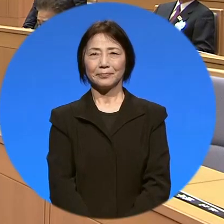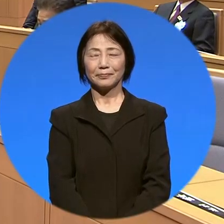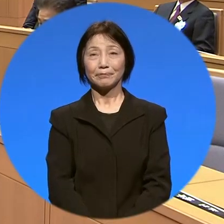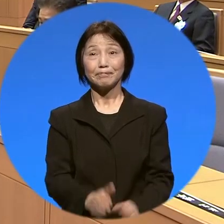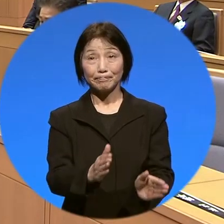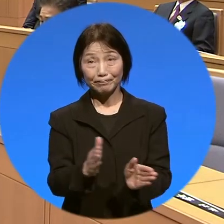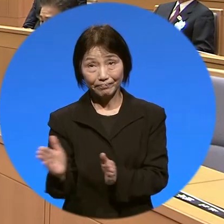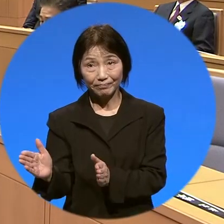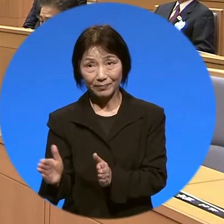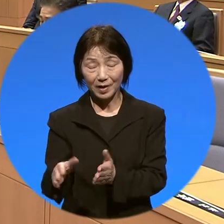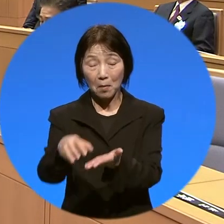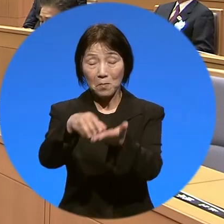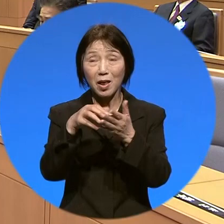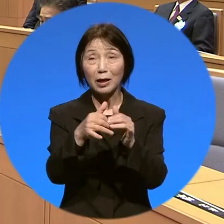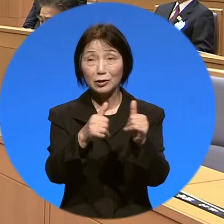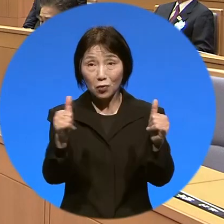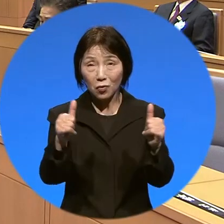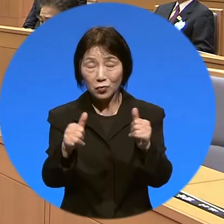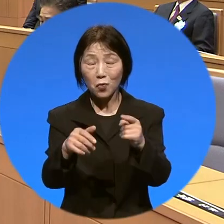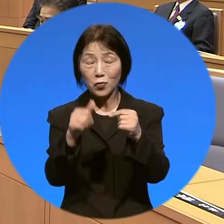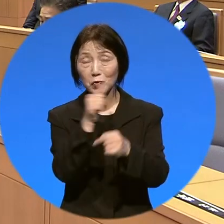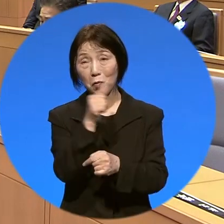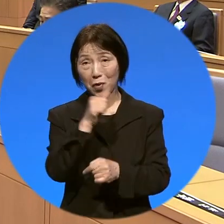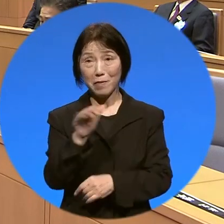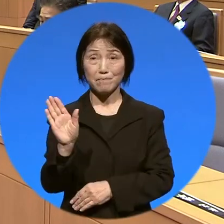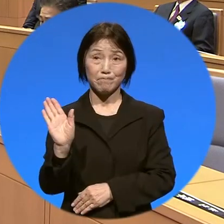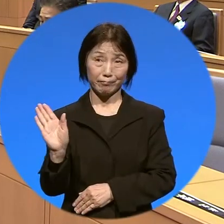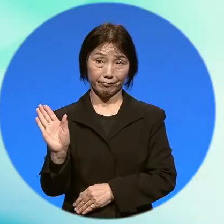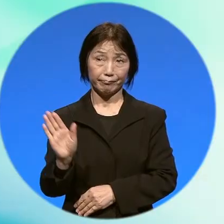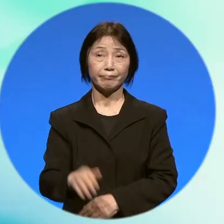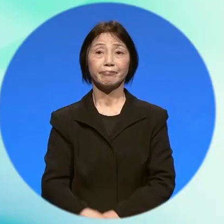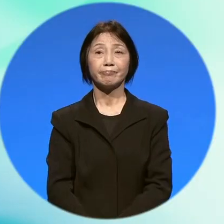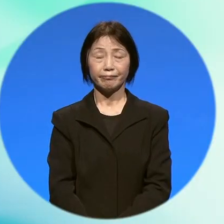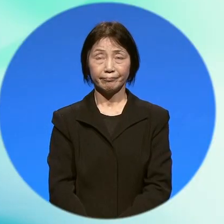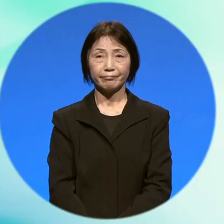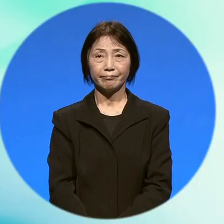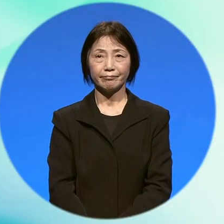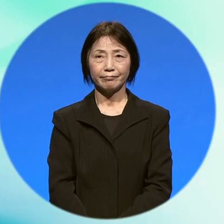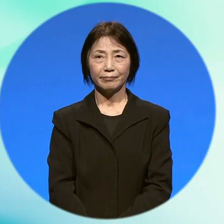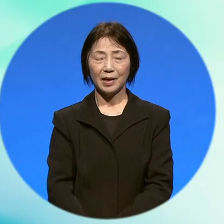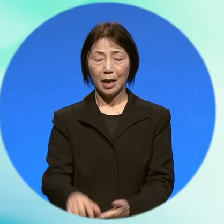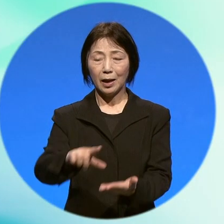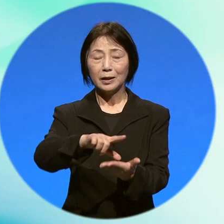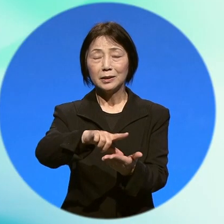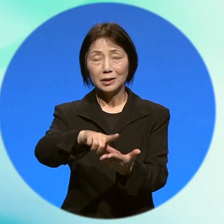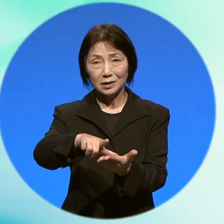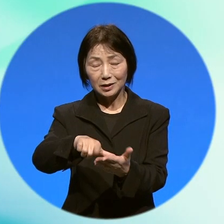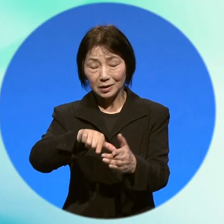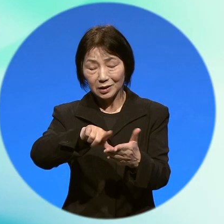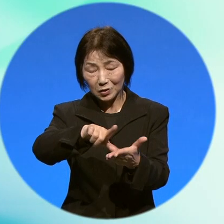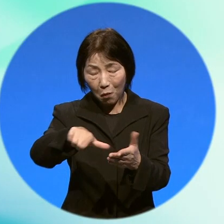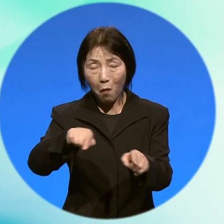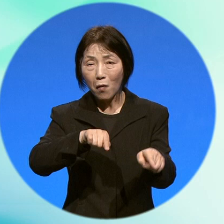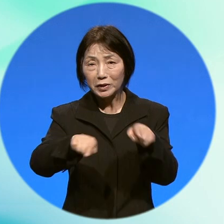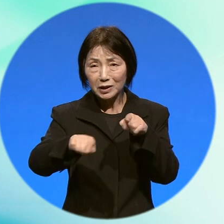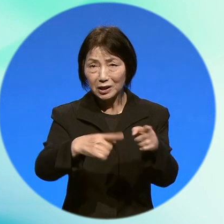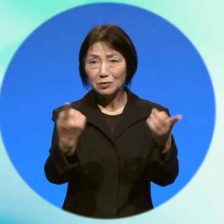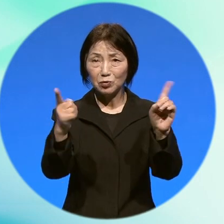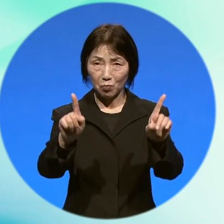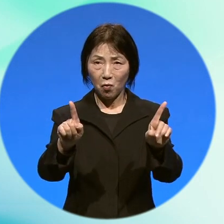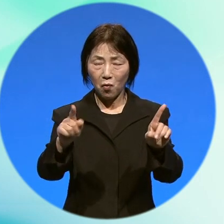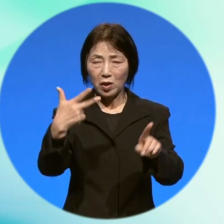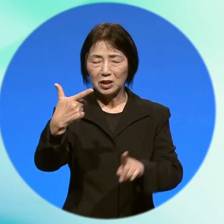それでは受賞者の皆さんをご紹介します。地方自治部門の下出寛平さん